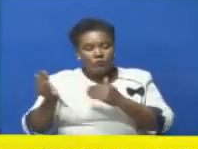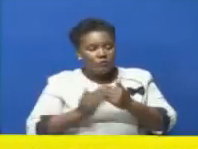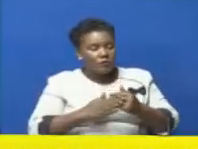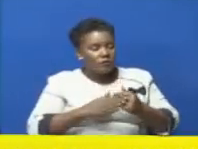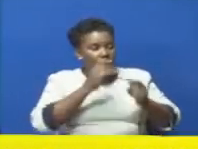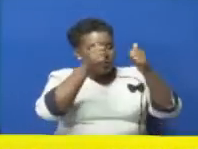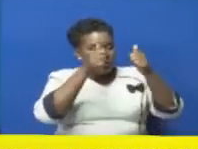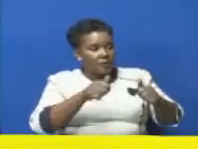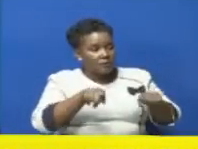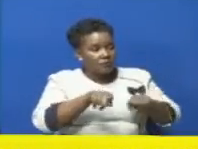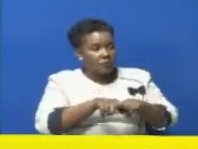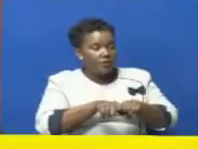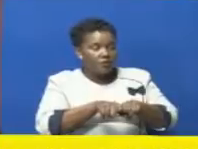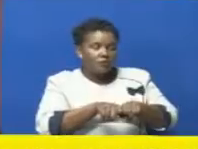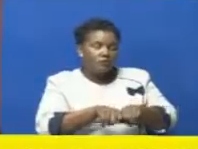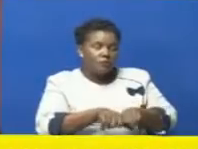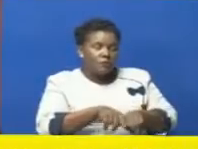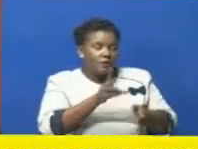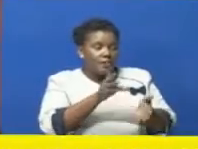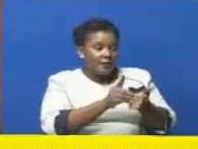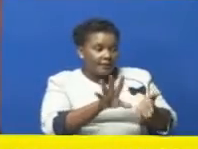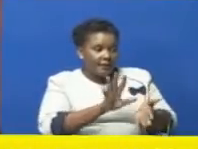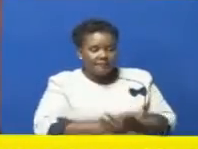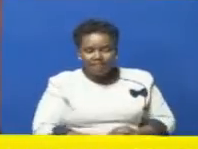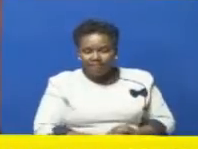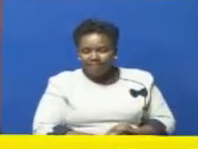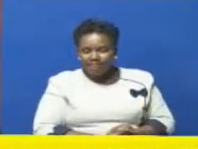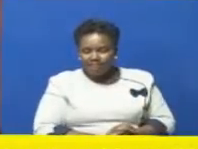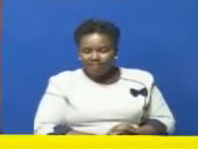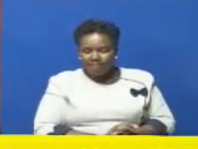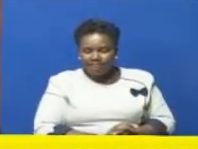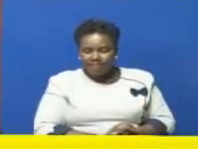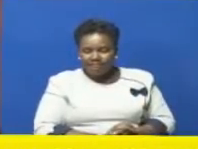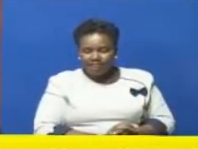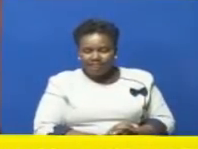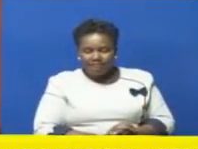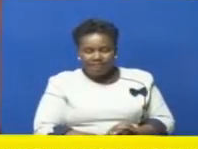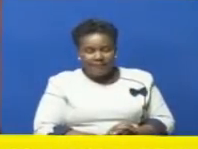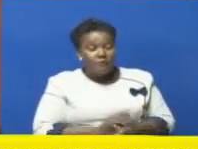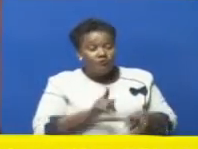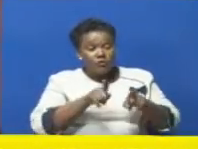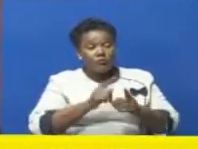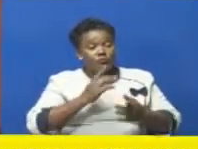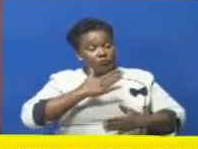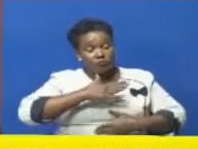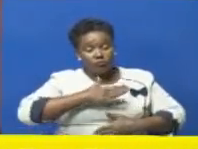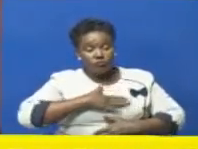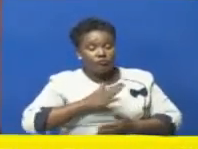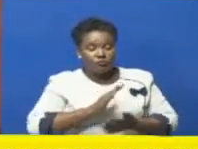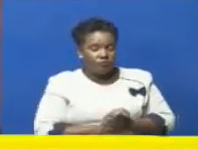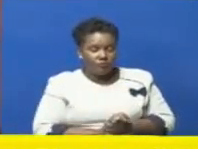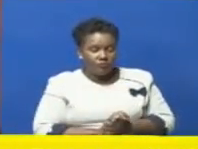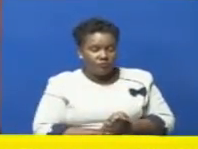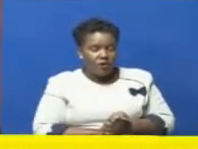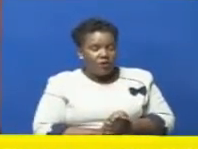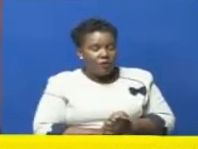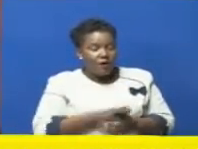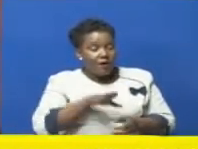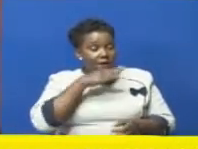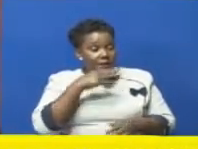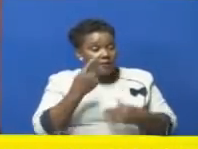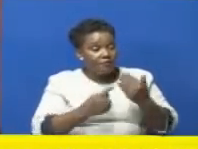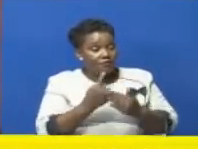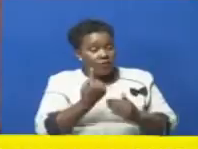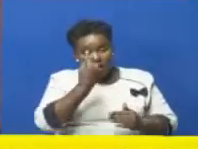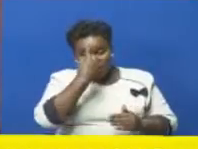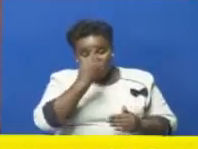mwema. Naam, shukrani sana Nora Uledi kutoka makao makuu huko Dodoma kwa kutuandalia na kutuwasilishia hayo yaliyojiri kutoka huko.